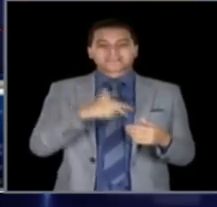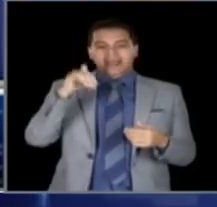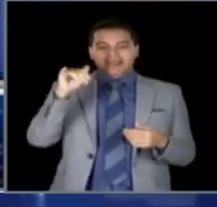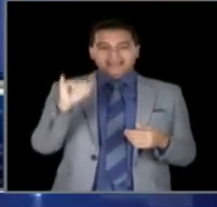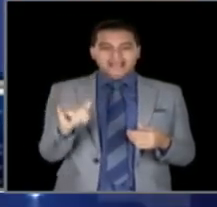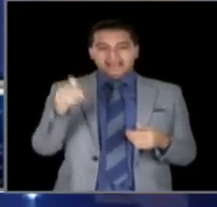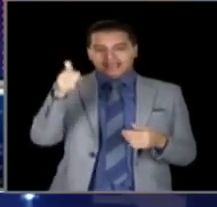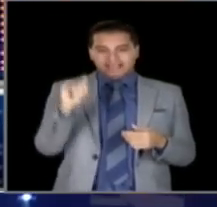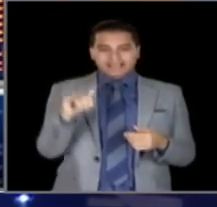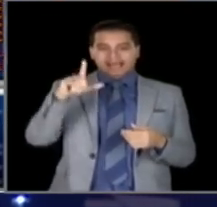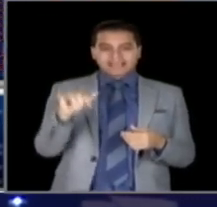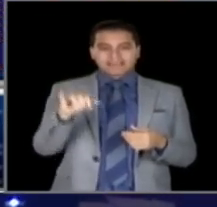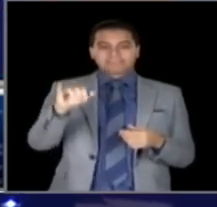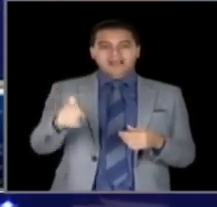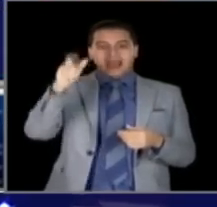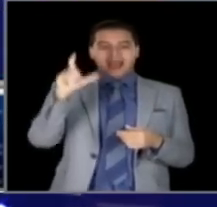على ارتفاع